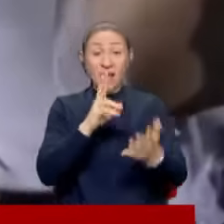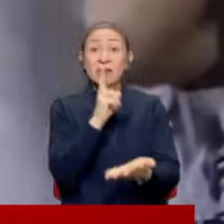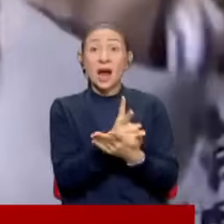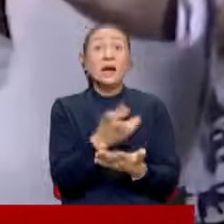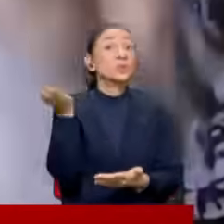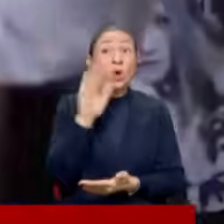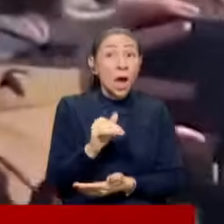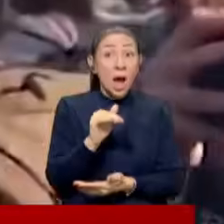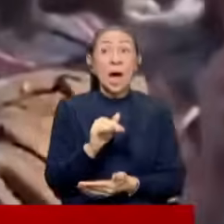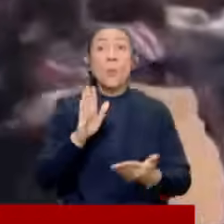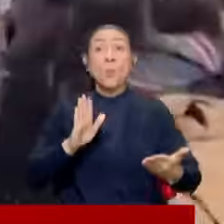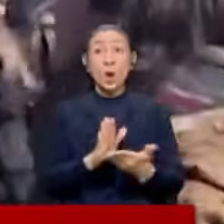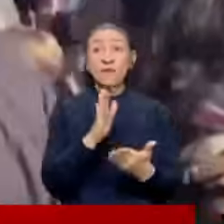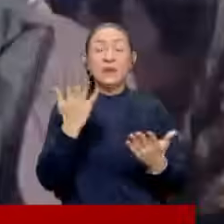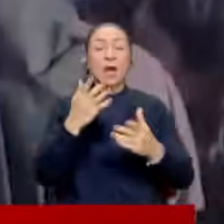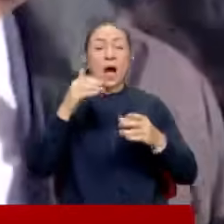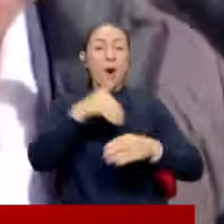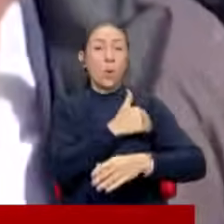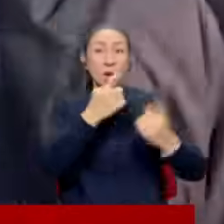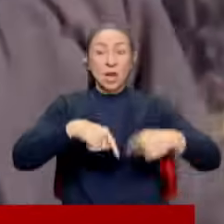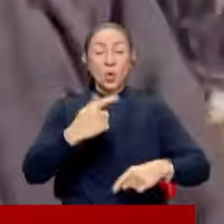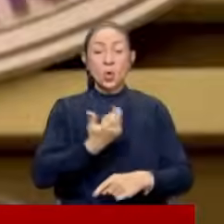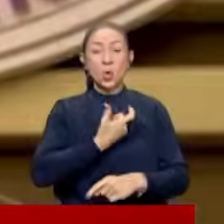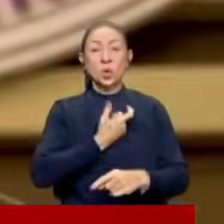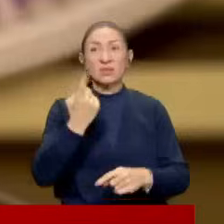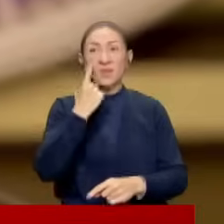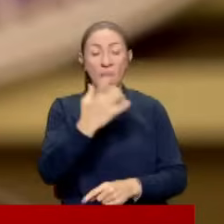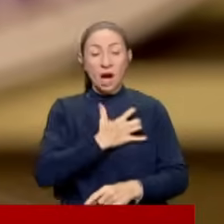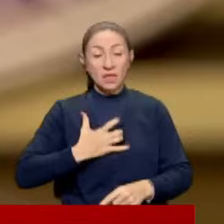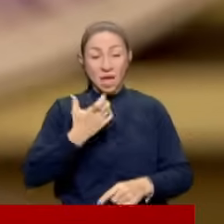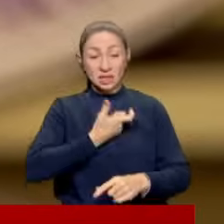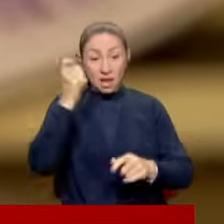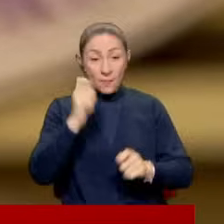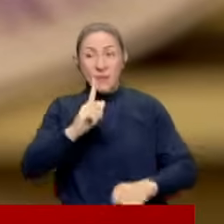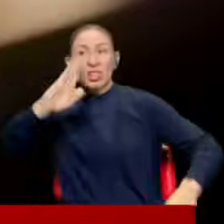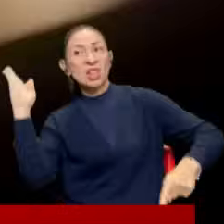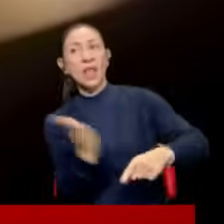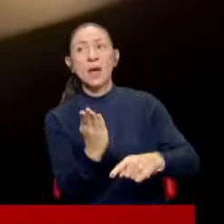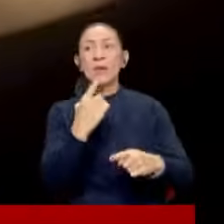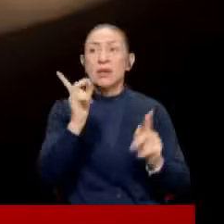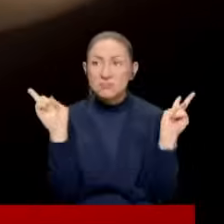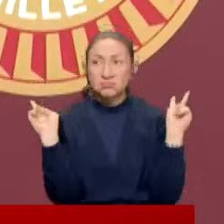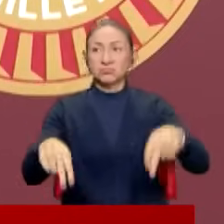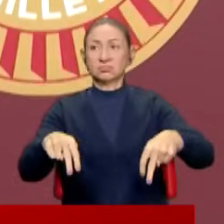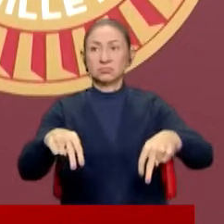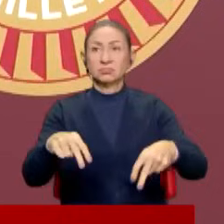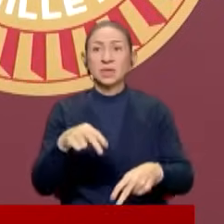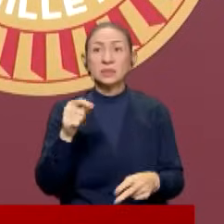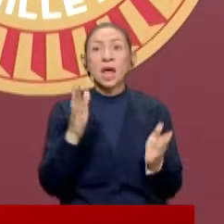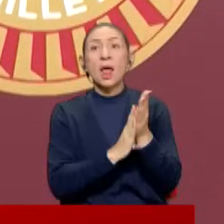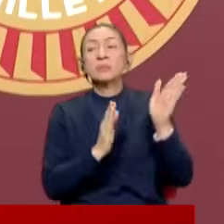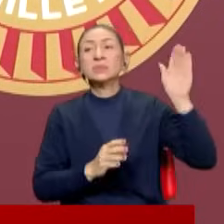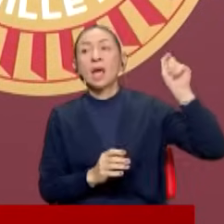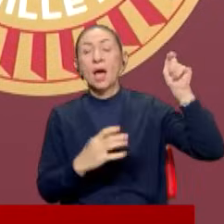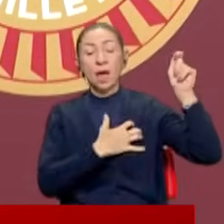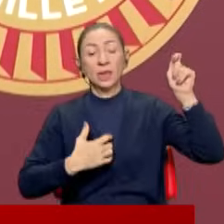metninden sonra muhalefet ve Barolar hukuk devletine anayasaya yapılan bir darbe diyerek ayağa kalktı Şimdi Elimizde bu